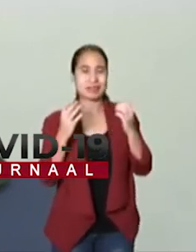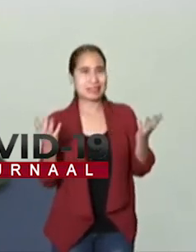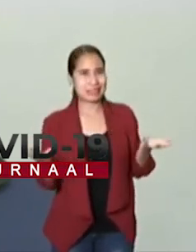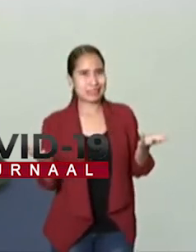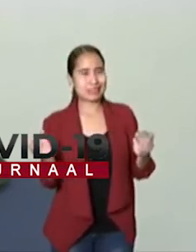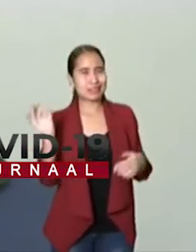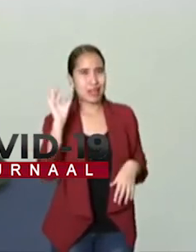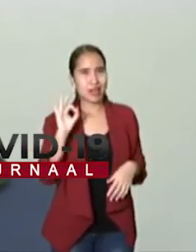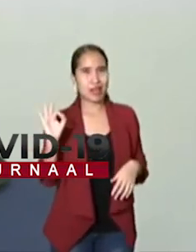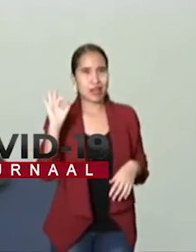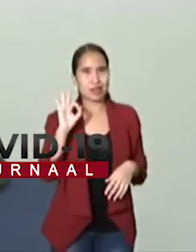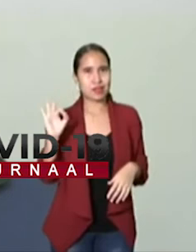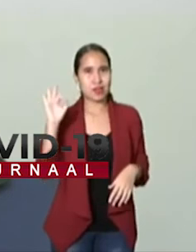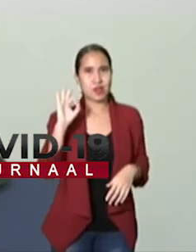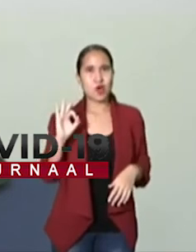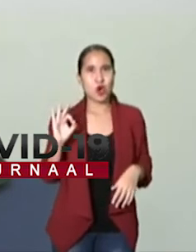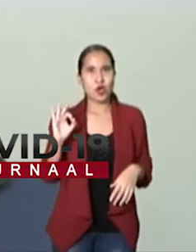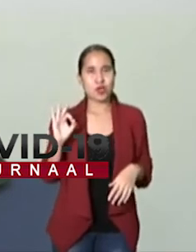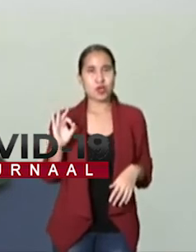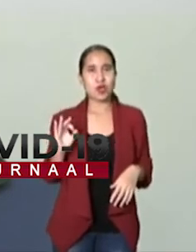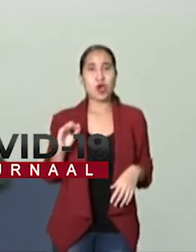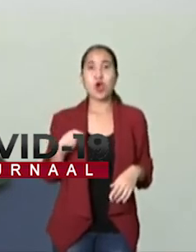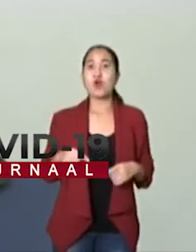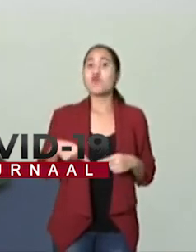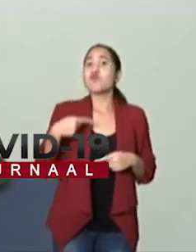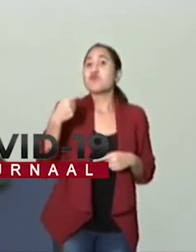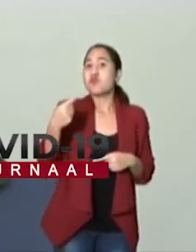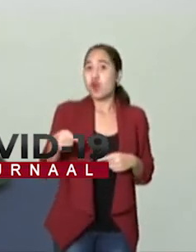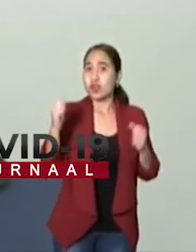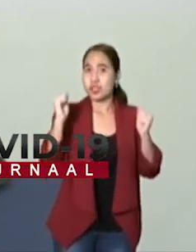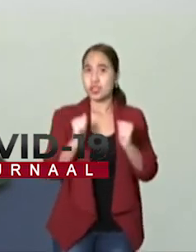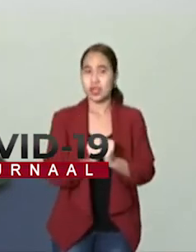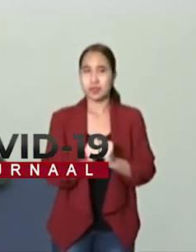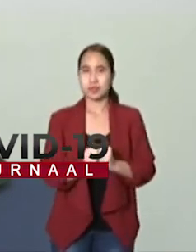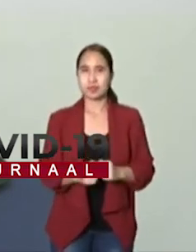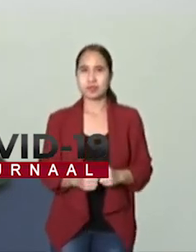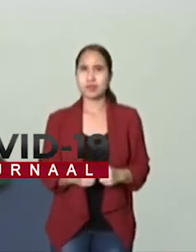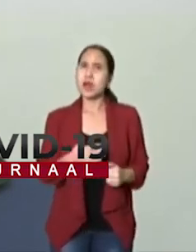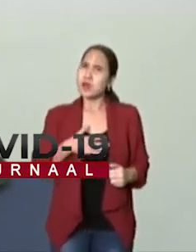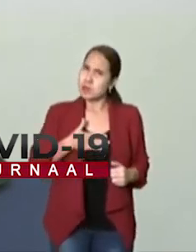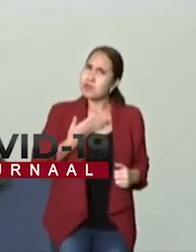dramatisch worden begin volgend jaar. Ik wil niet zeggen dat je niet uit kan gaan.